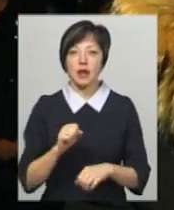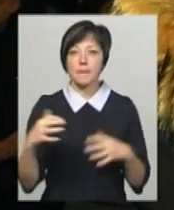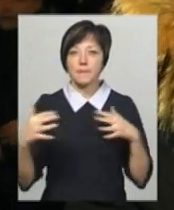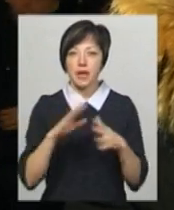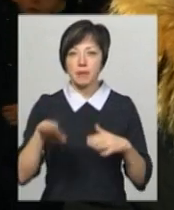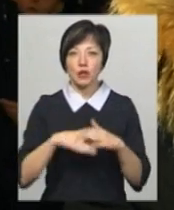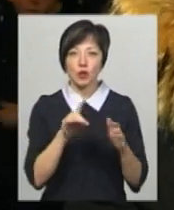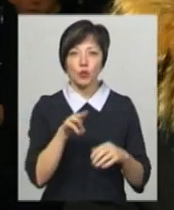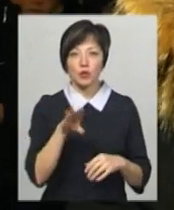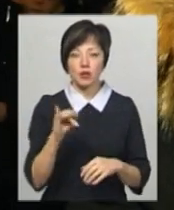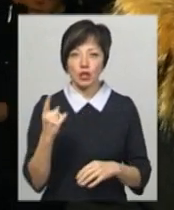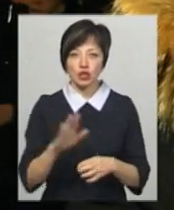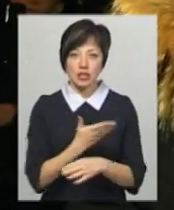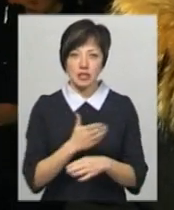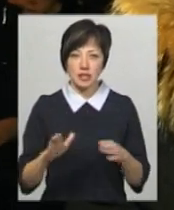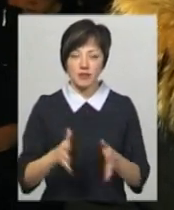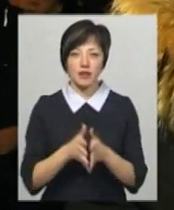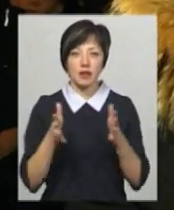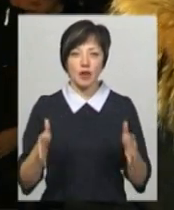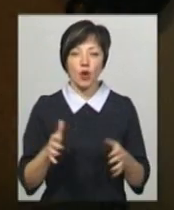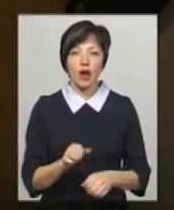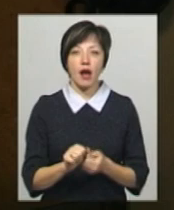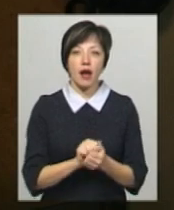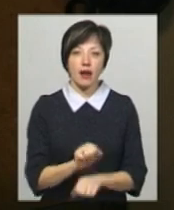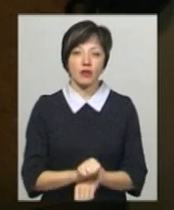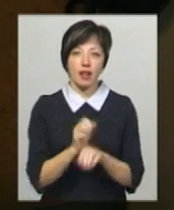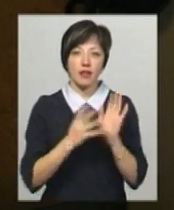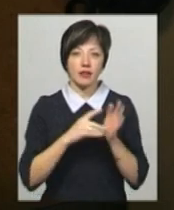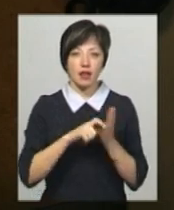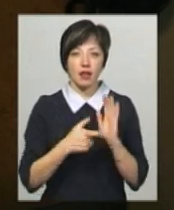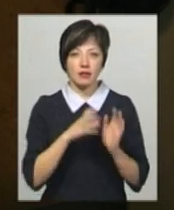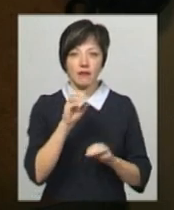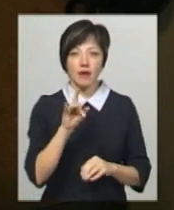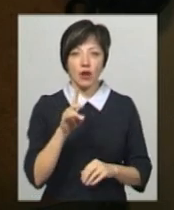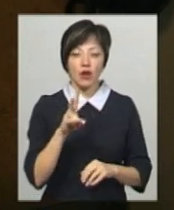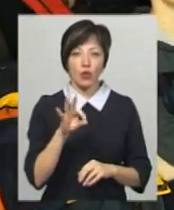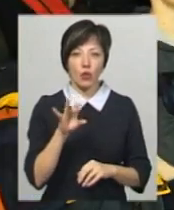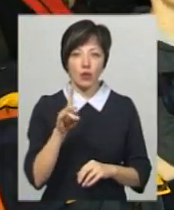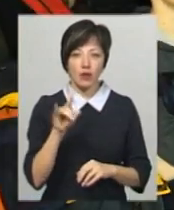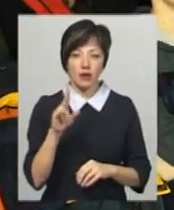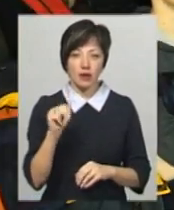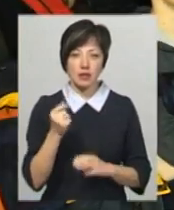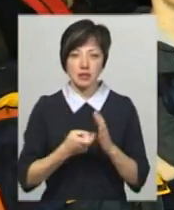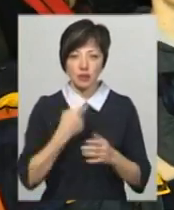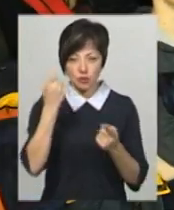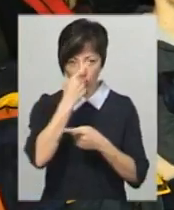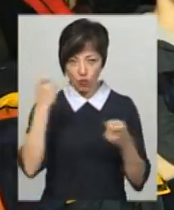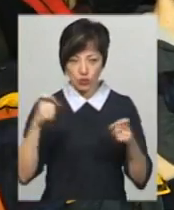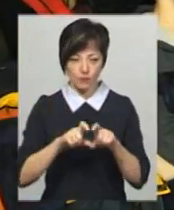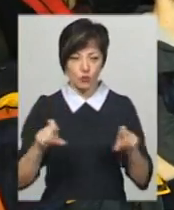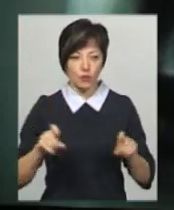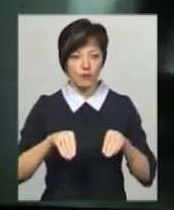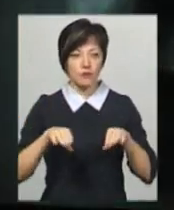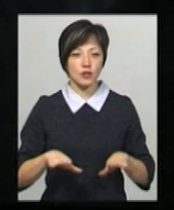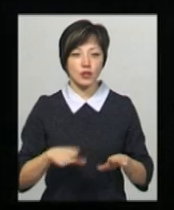частин тієї великої революції. Дев'ятикласниця Вероніка Вроблевська про кінострічку дізналася з оголошення у школі.